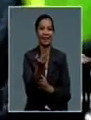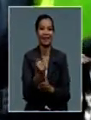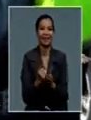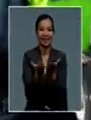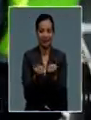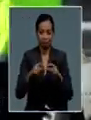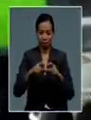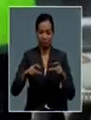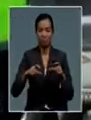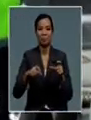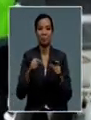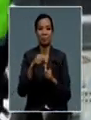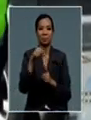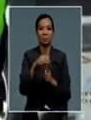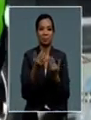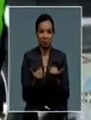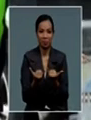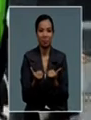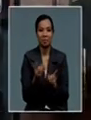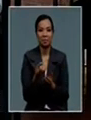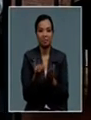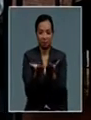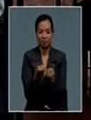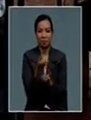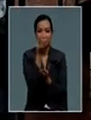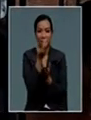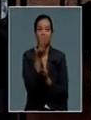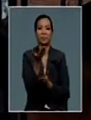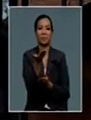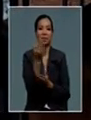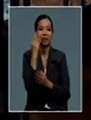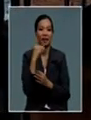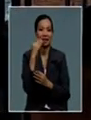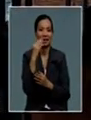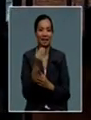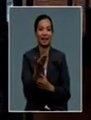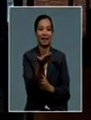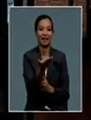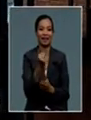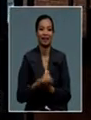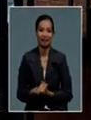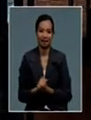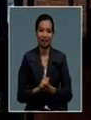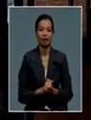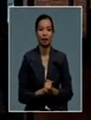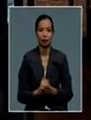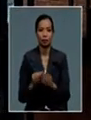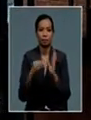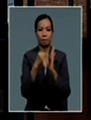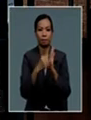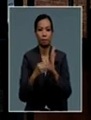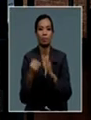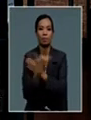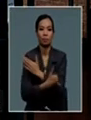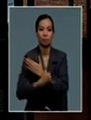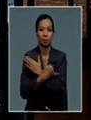ใบสั่งครั้งนี้รับดอกไม้งงเลย น่ารักทีเดียวอ่ะบรรยากาศในพื้นที่หลายประเทศ